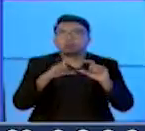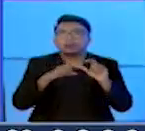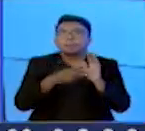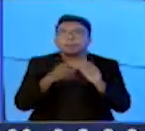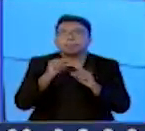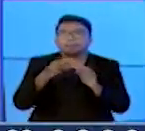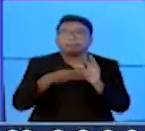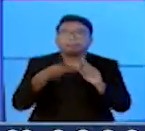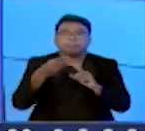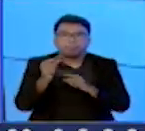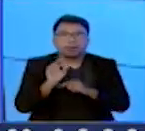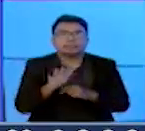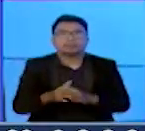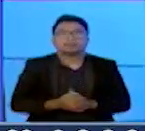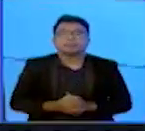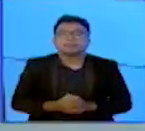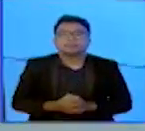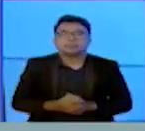7september mendatang